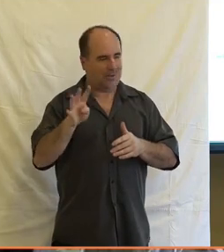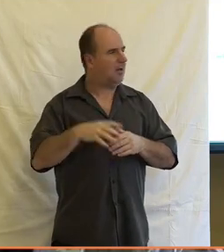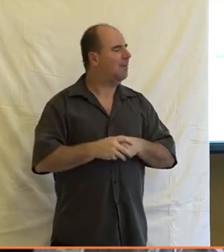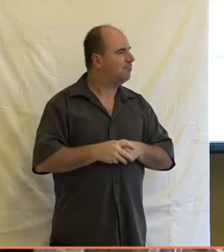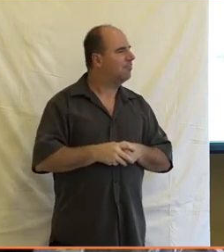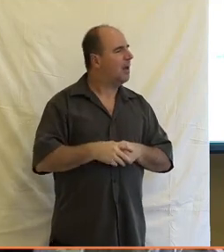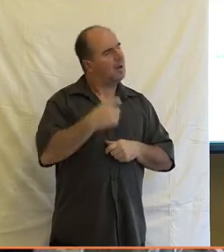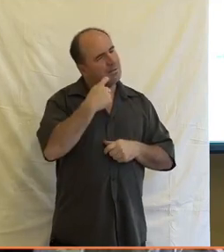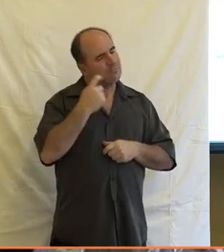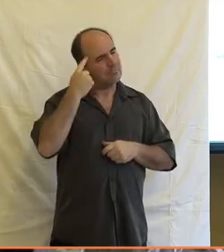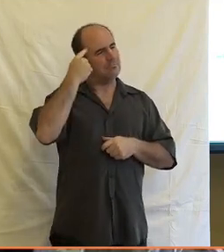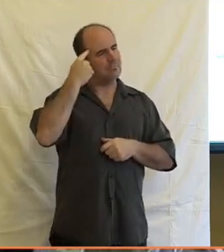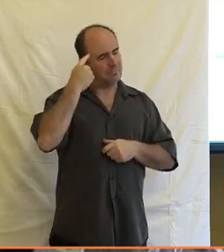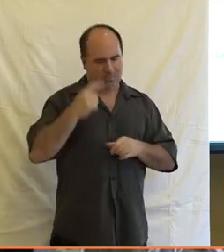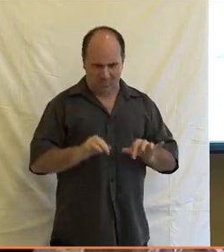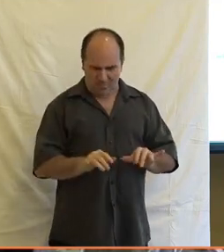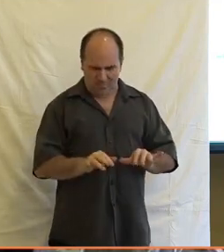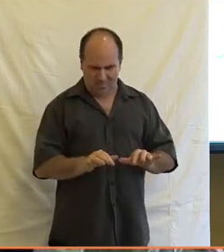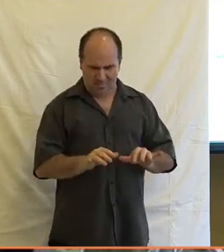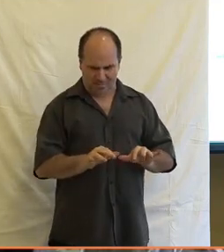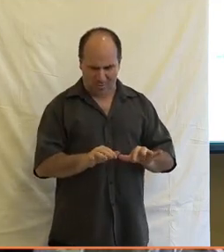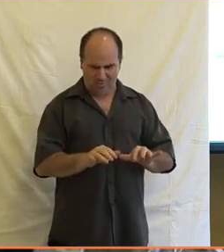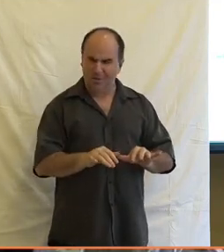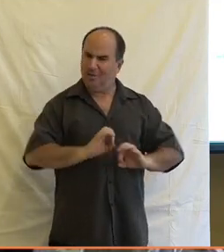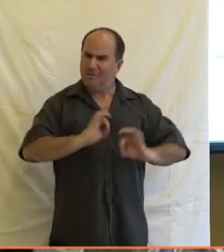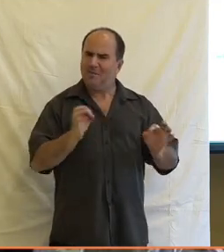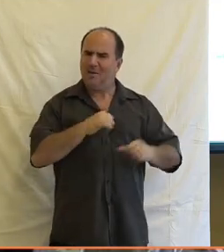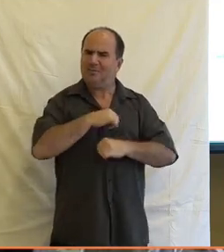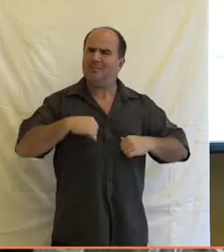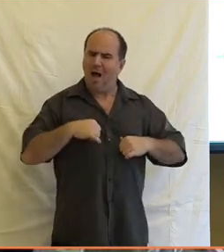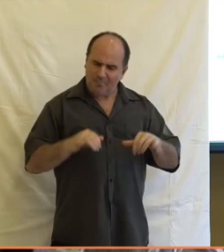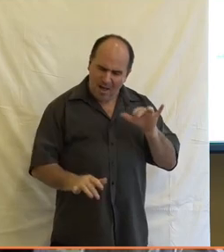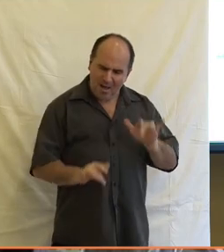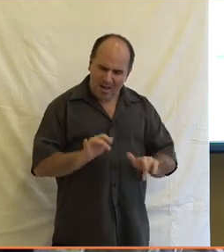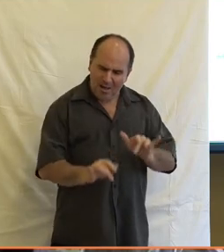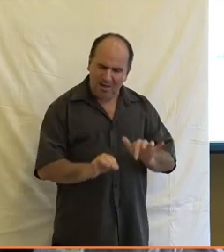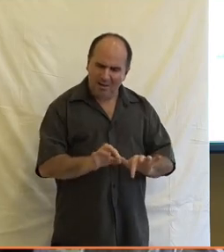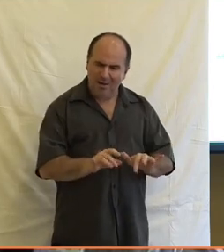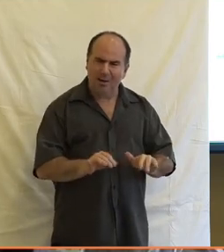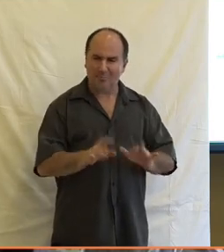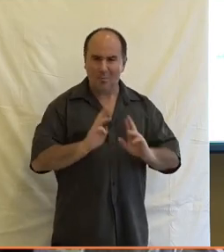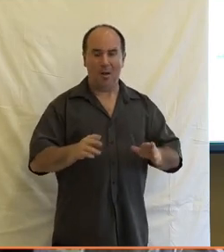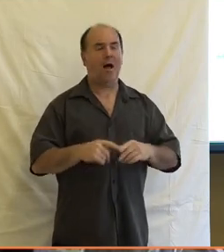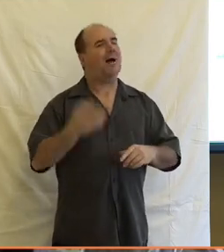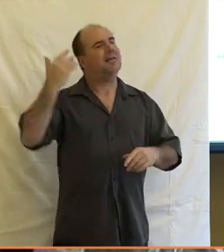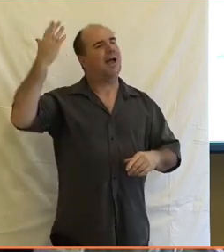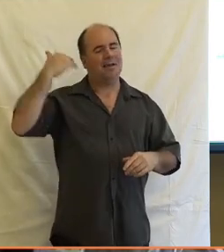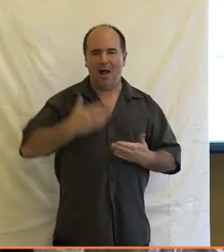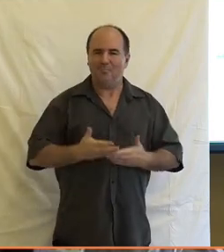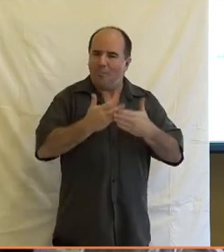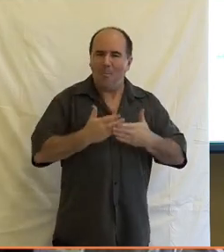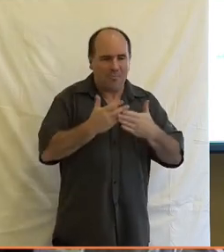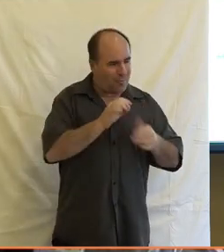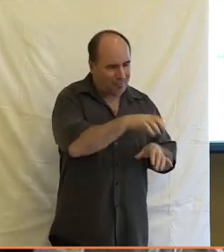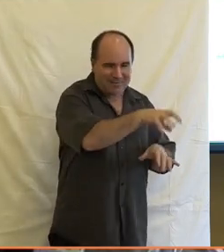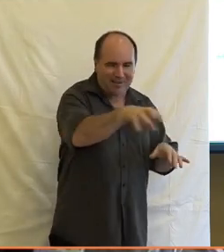počítači mohla stále fungovat samostatně, ale tehdy nebylo tolik pomůcek na ovládání počítače jako jedné, čili tedy